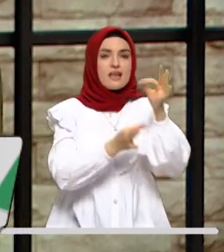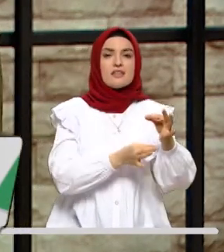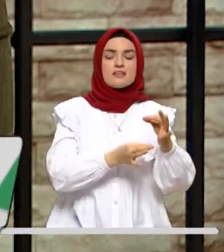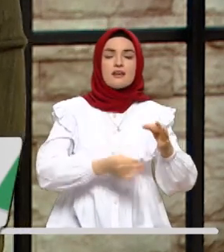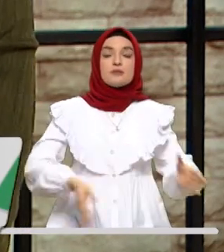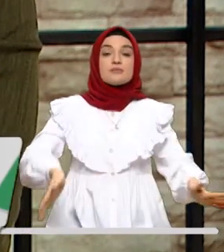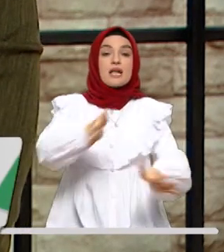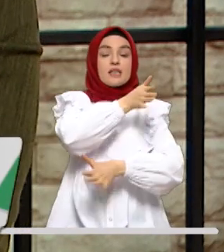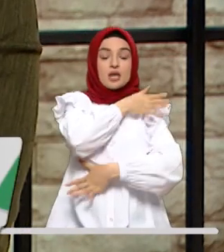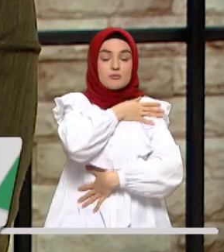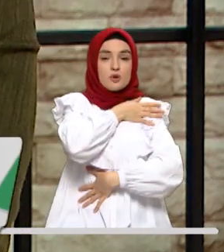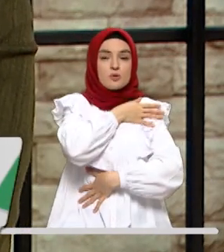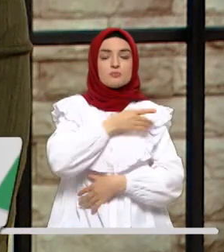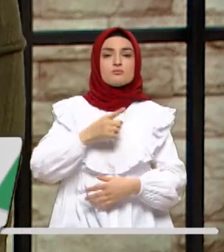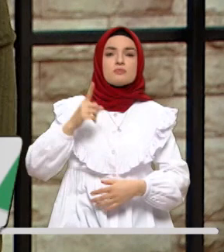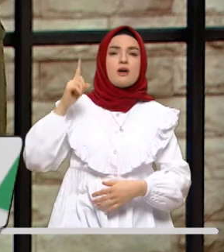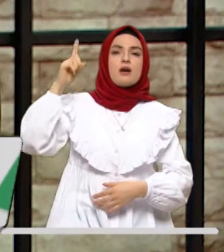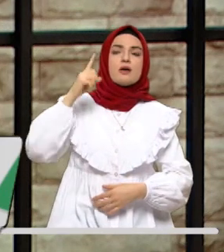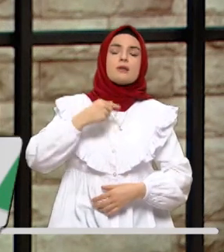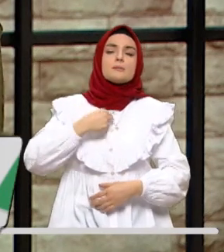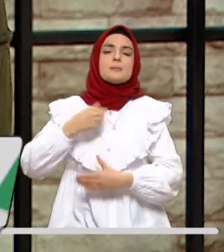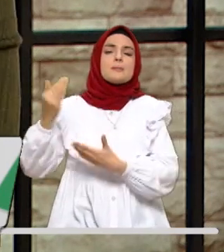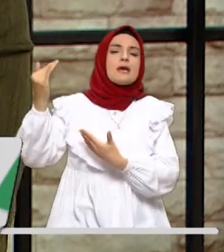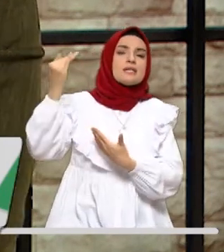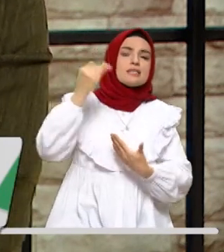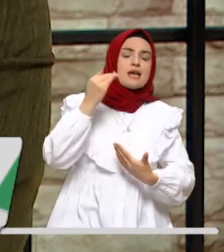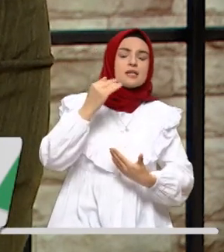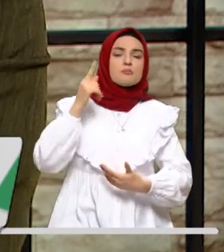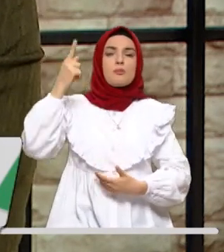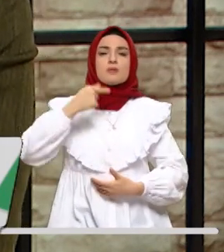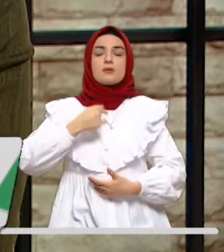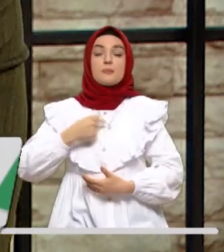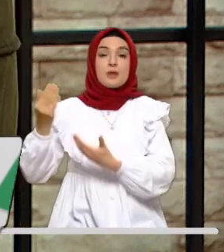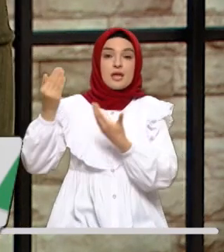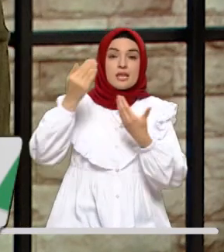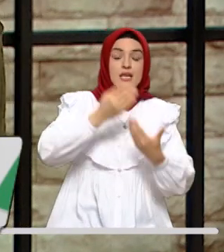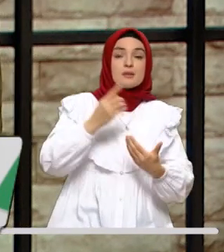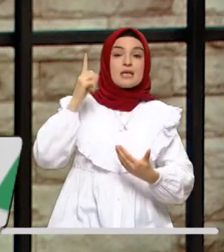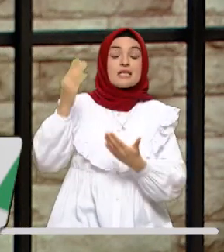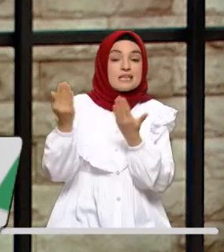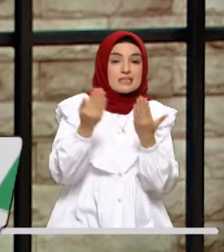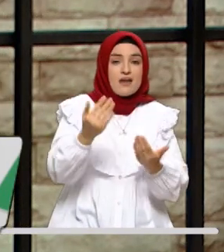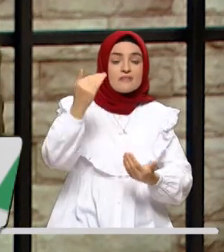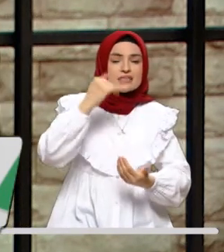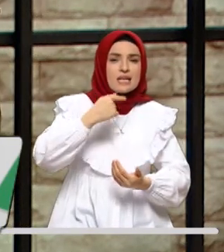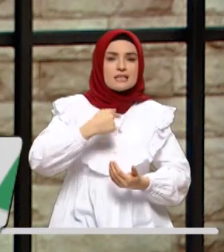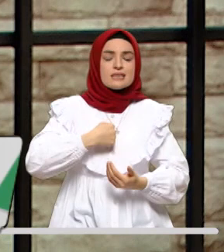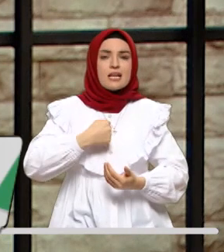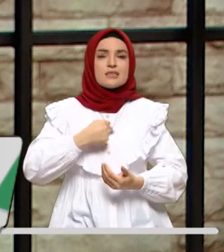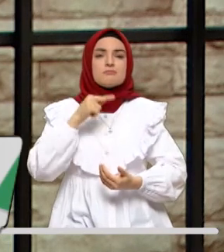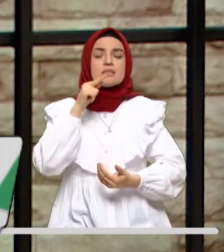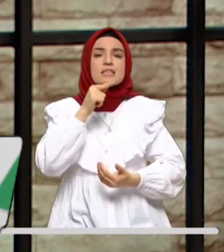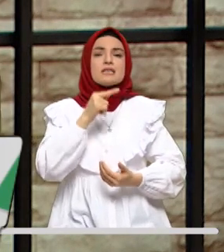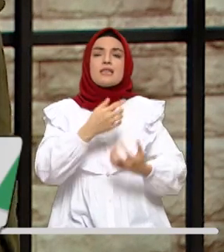zaman lebbeyk Allahümme lebbeyk, lebbeyke la şerike leke lebbeyk, innel hamde